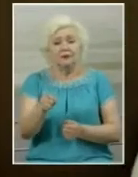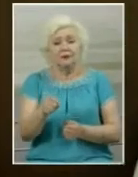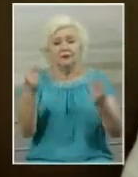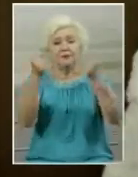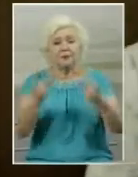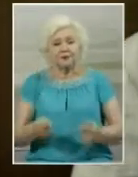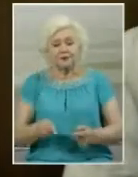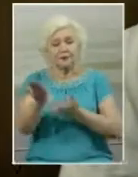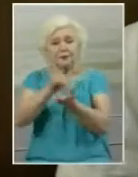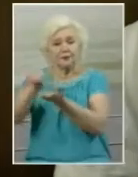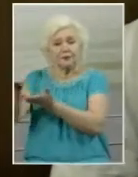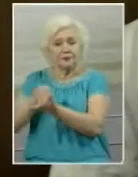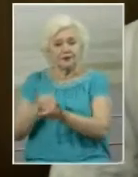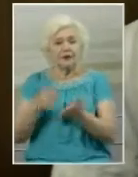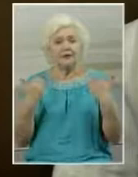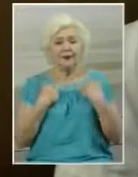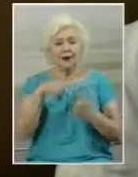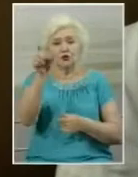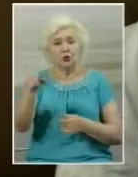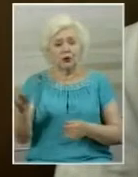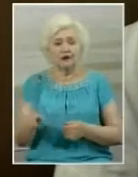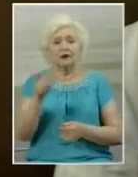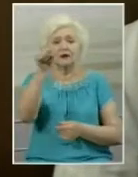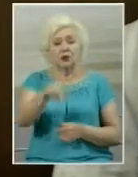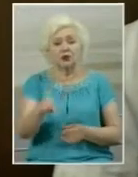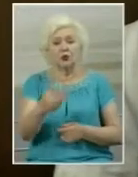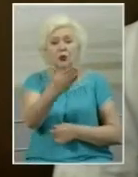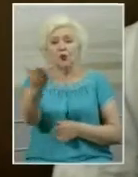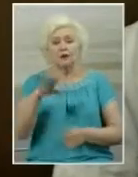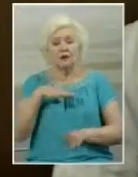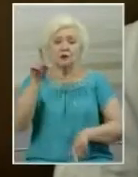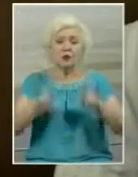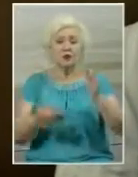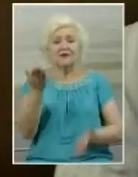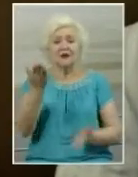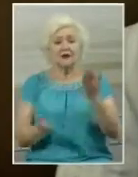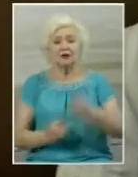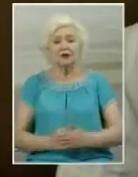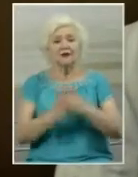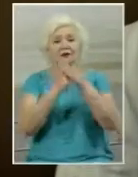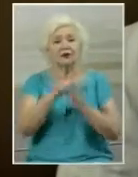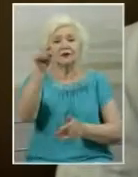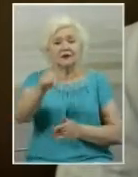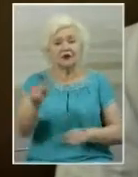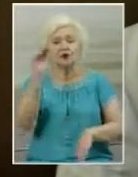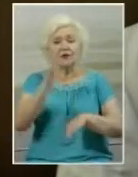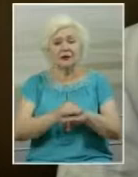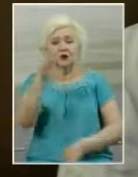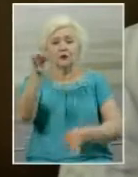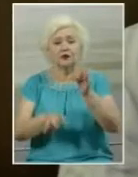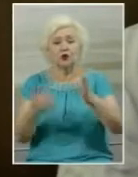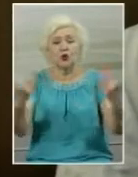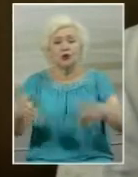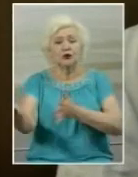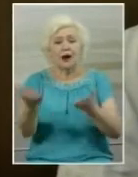відповідних зразків від нашого клієнта, то в нас були певні сумніви, які ґрунтуються на тому, що фактично суддя вже приймав